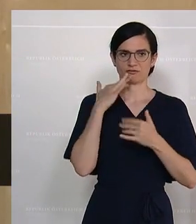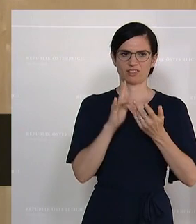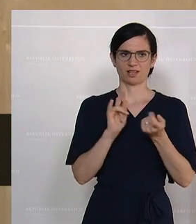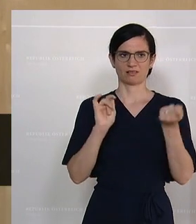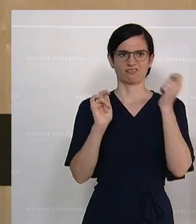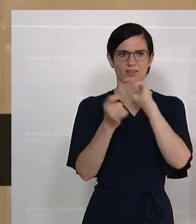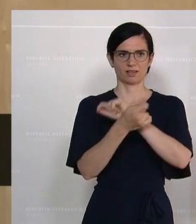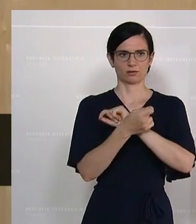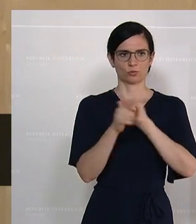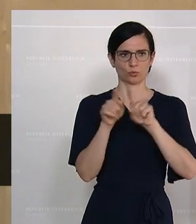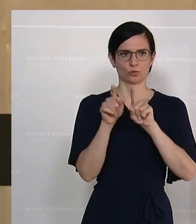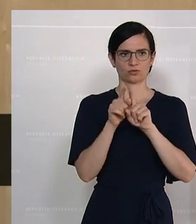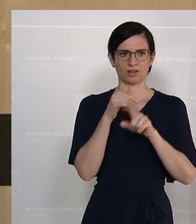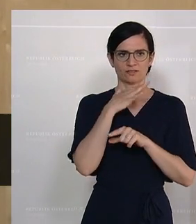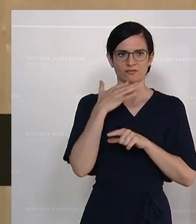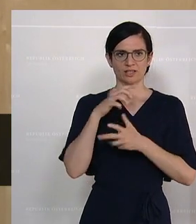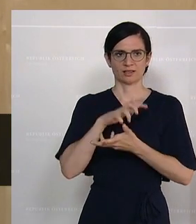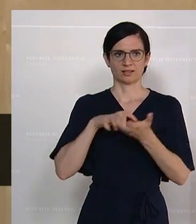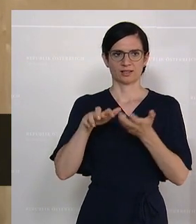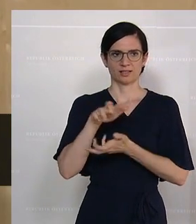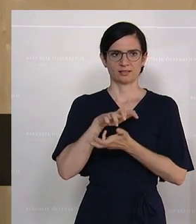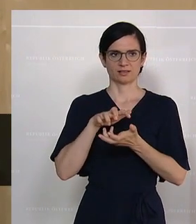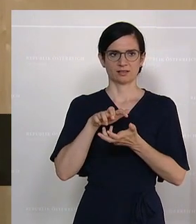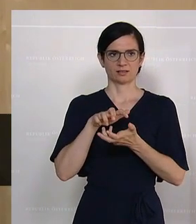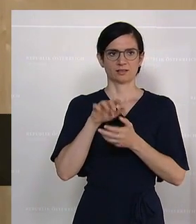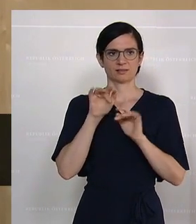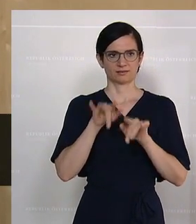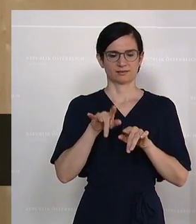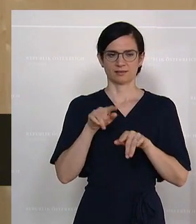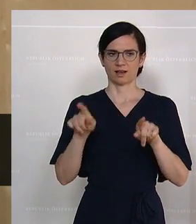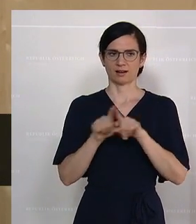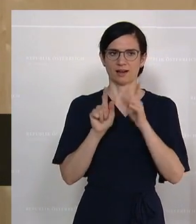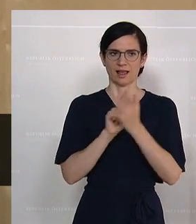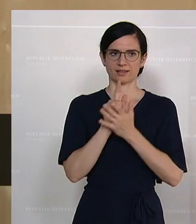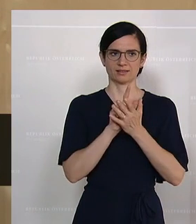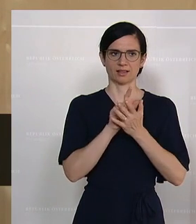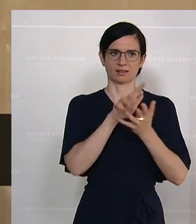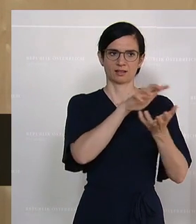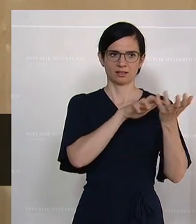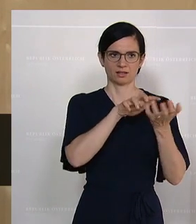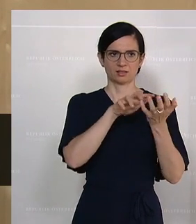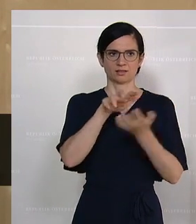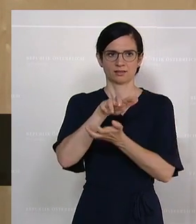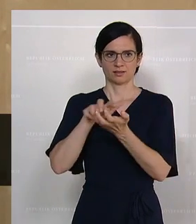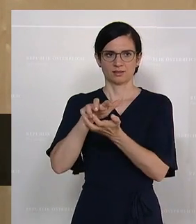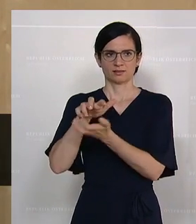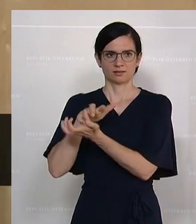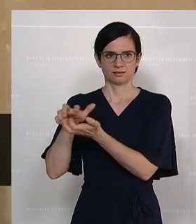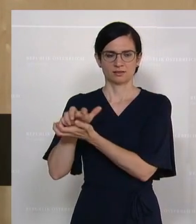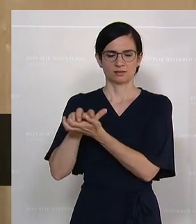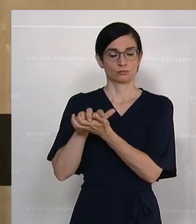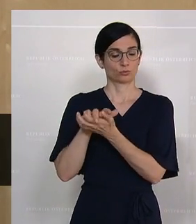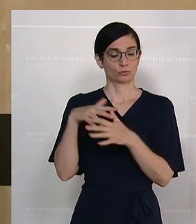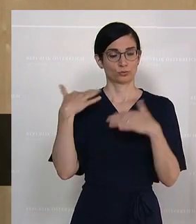krisen und zwar gleichzeitig großer krisen und zwar in einer art und weise wie sich